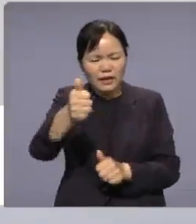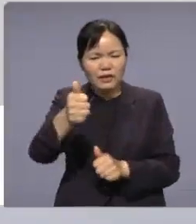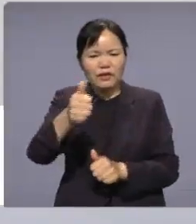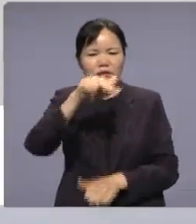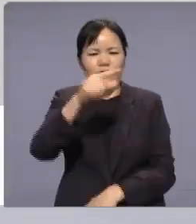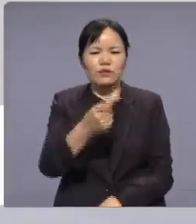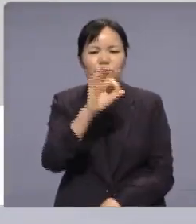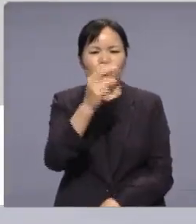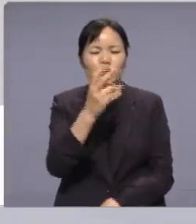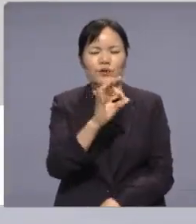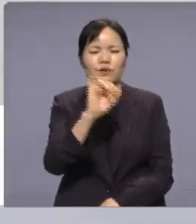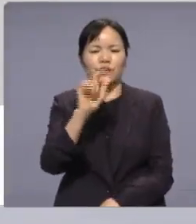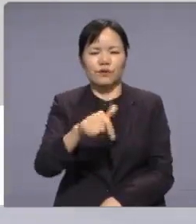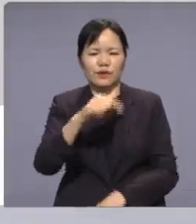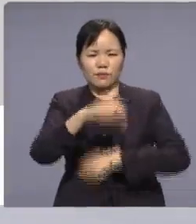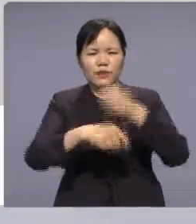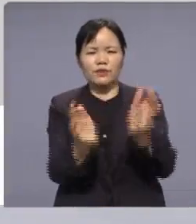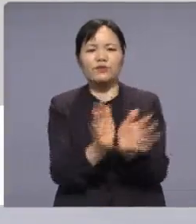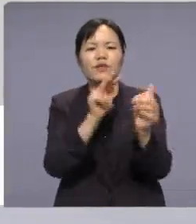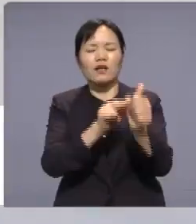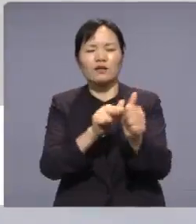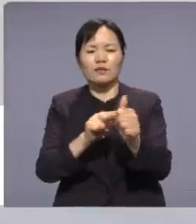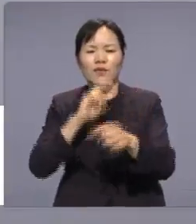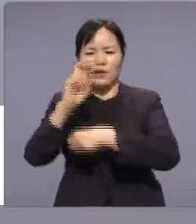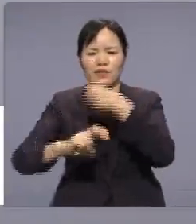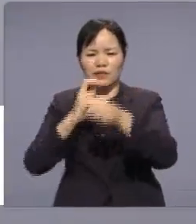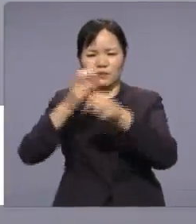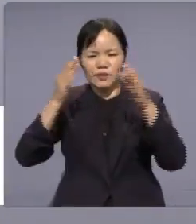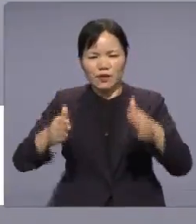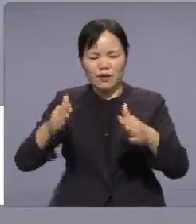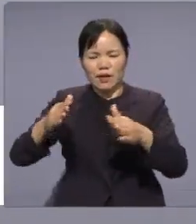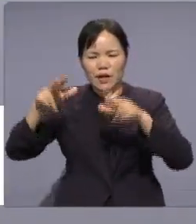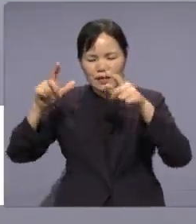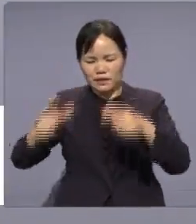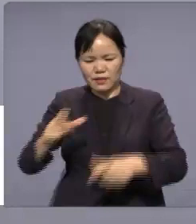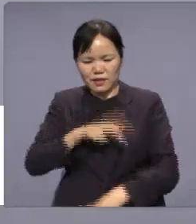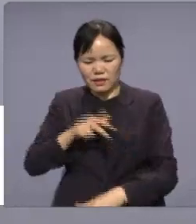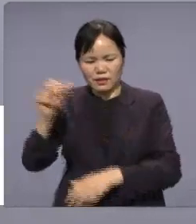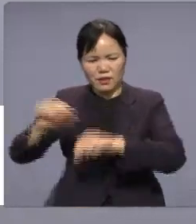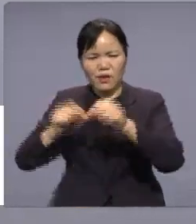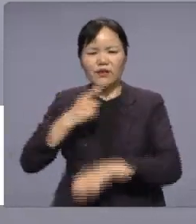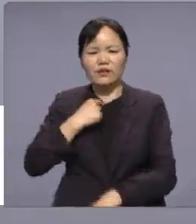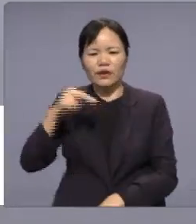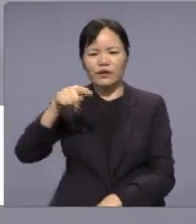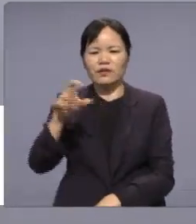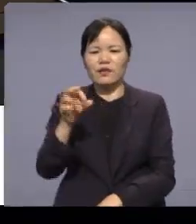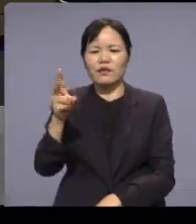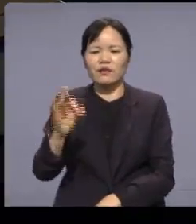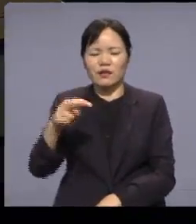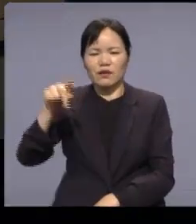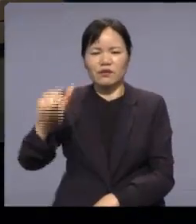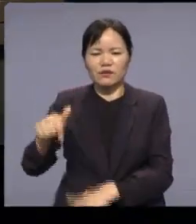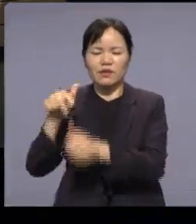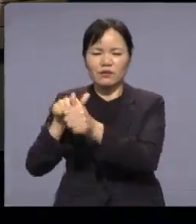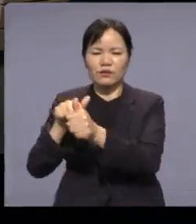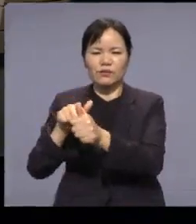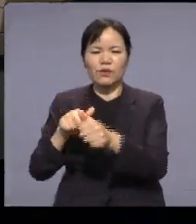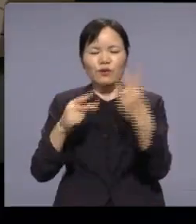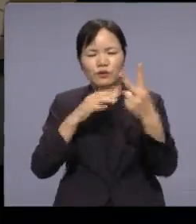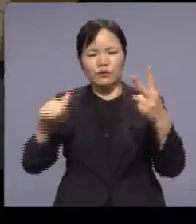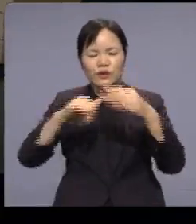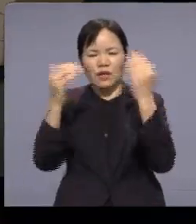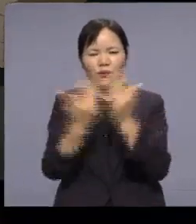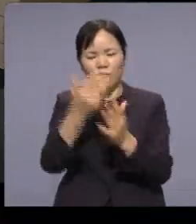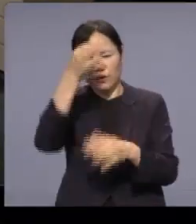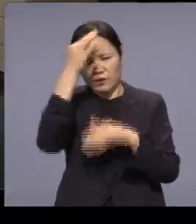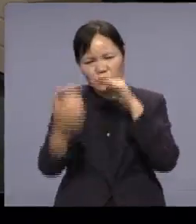출신 조용익 민주당 후보와 20년간 지역의정 활동을 한 서영석 국민의힘 후보. 두 후보 모두 첨단 산업을